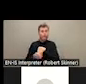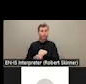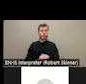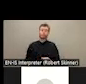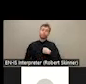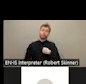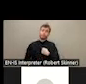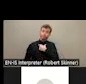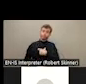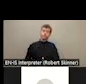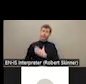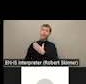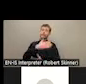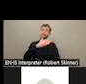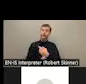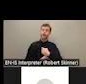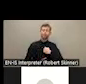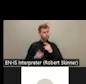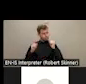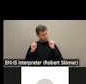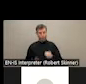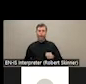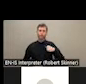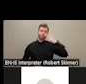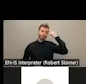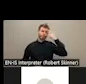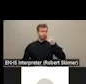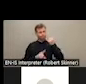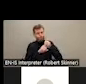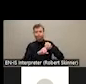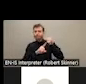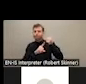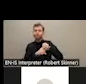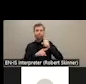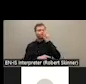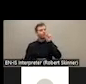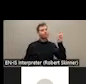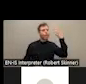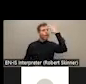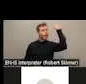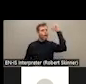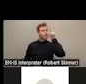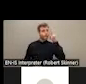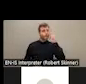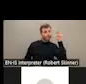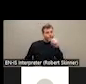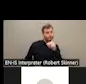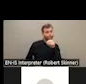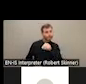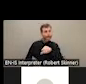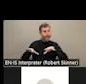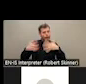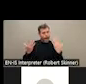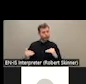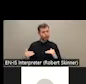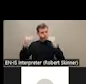faire le plaidoyer auprès des autorités et aussi à servir de liaison entre les personnes